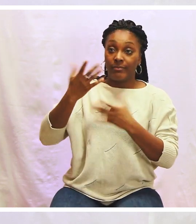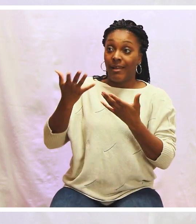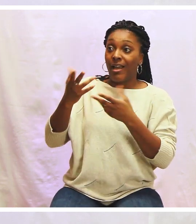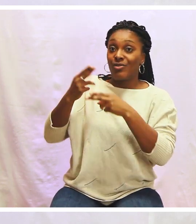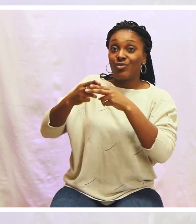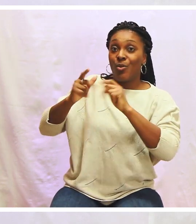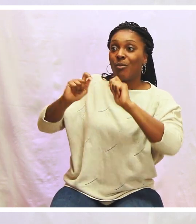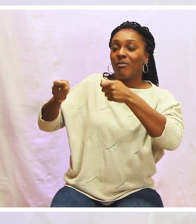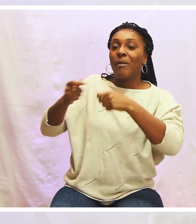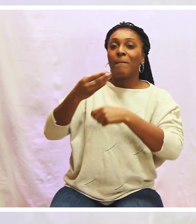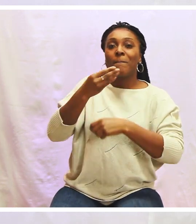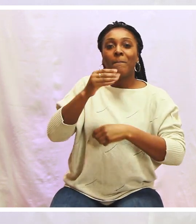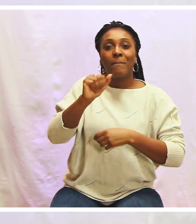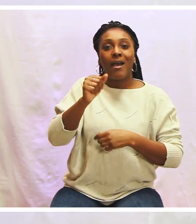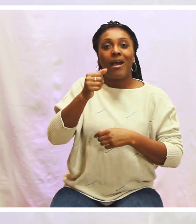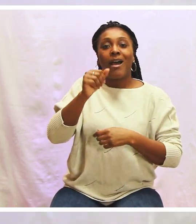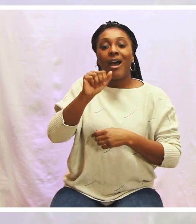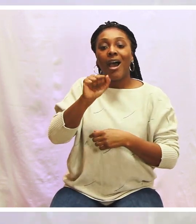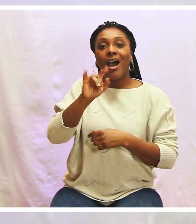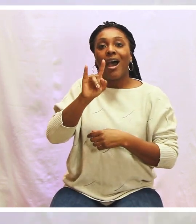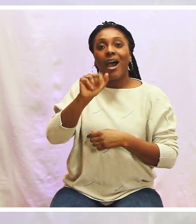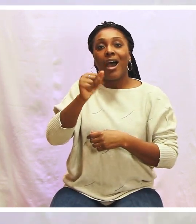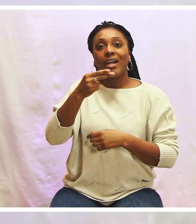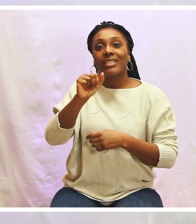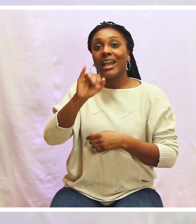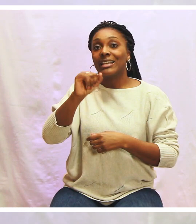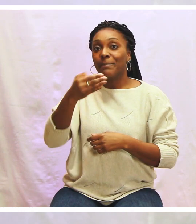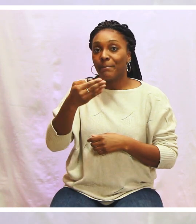de Mahanaïm. Amen.